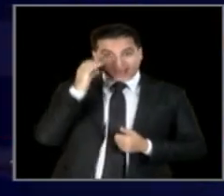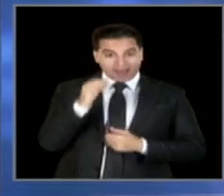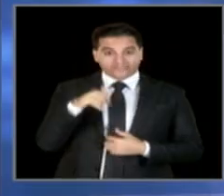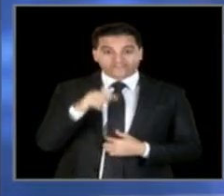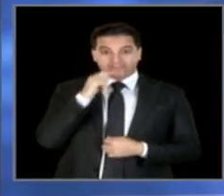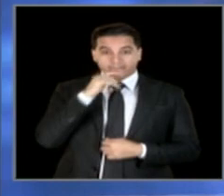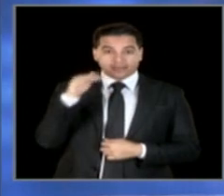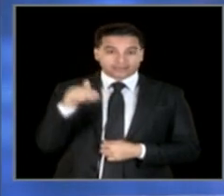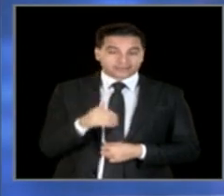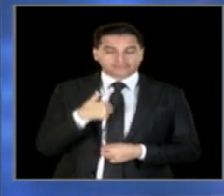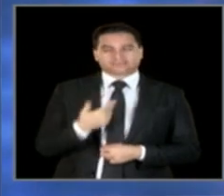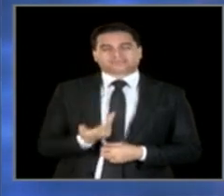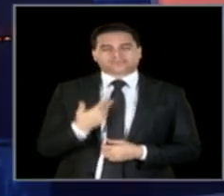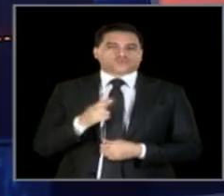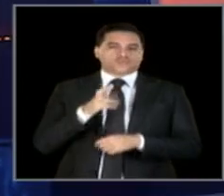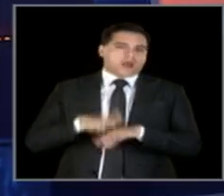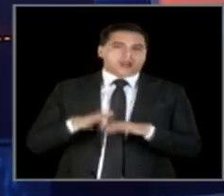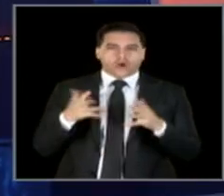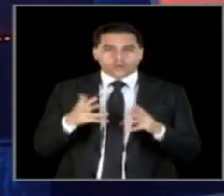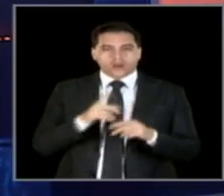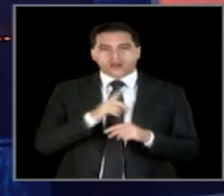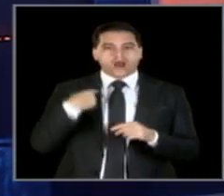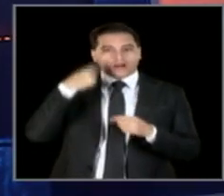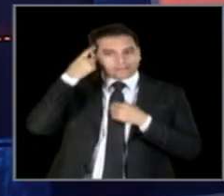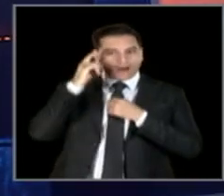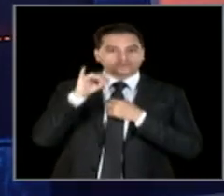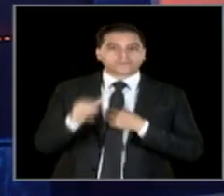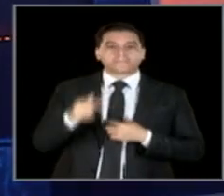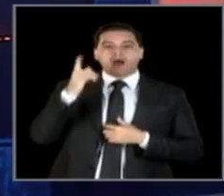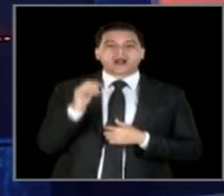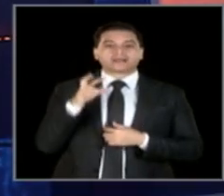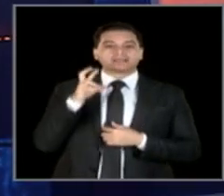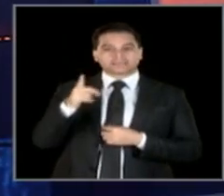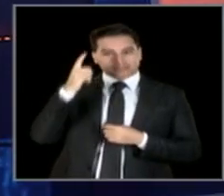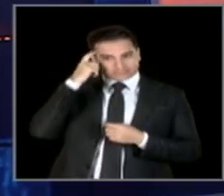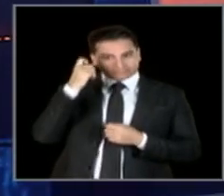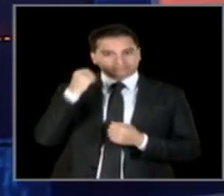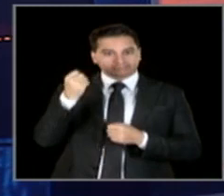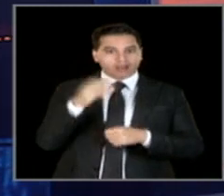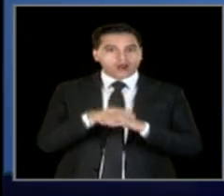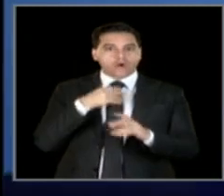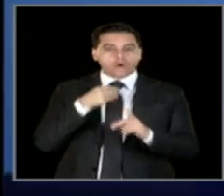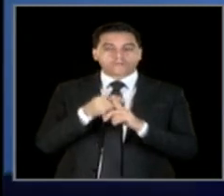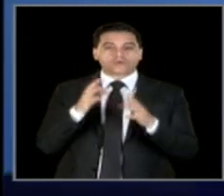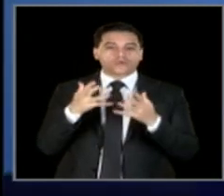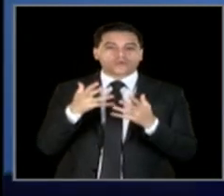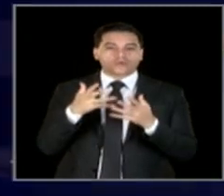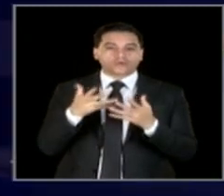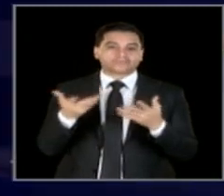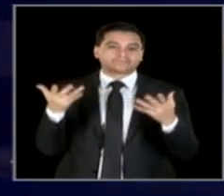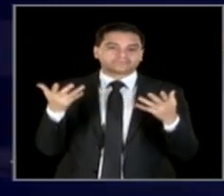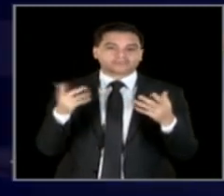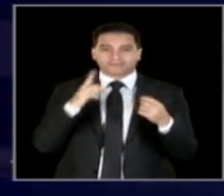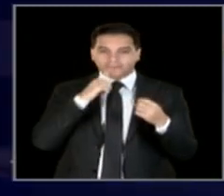هتنزل فما رضيتش اسال في الكوره، وكنتش اعرف ان ماريز عندها الشغف والحب ده كله للكوره.